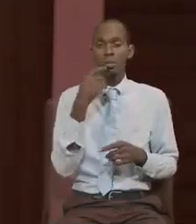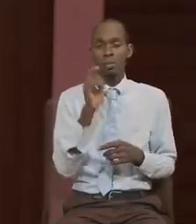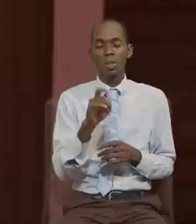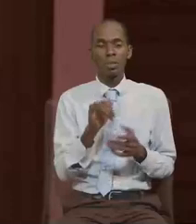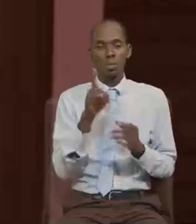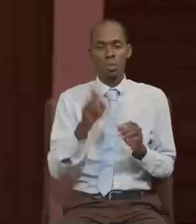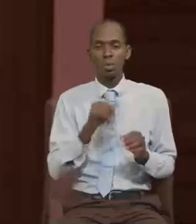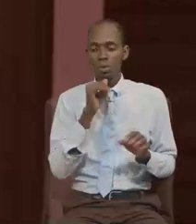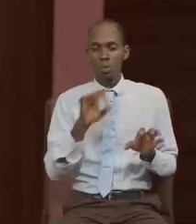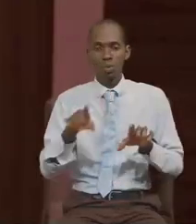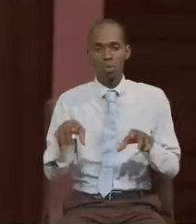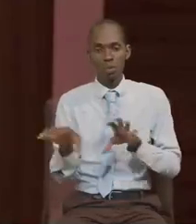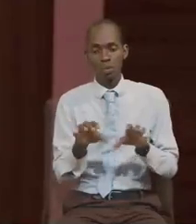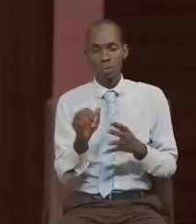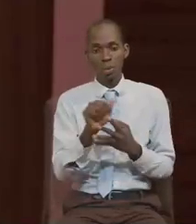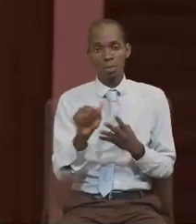trace un cercle.